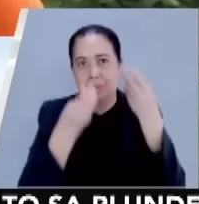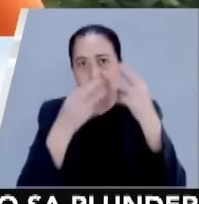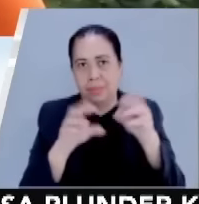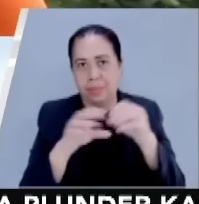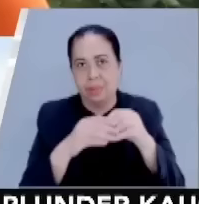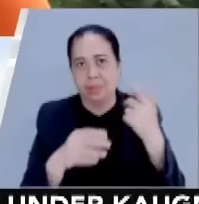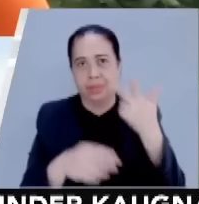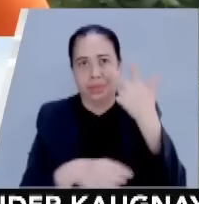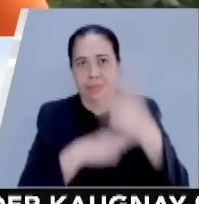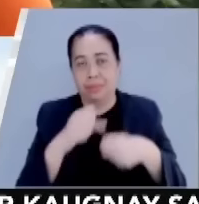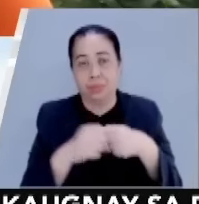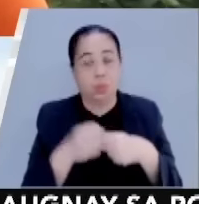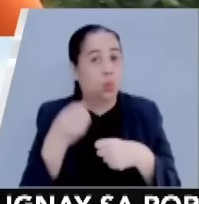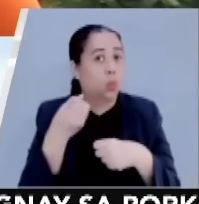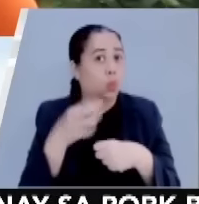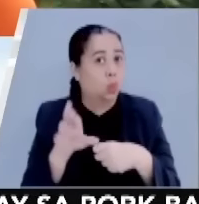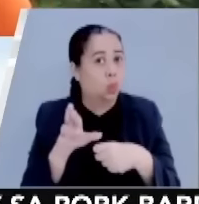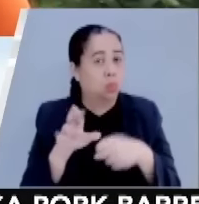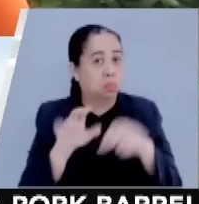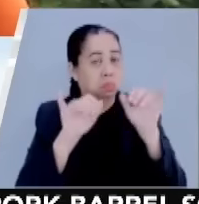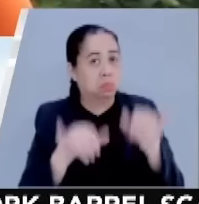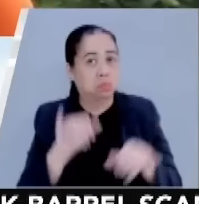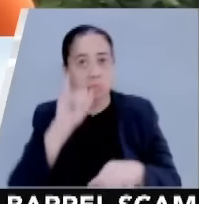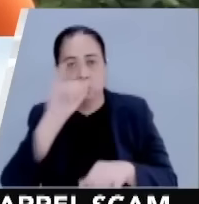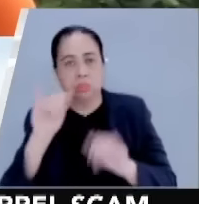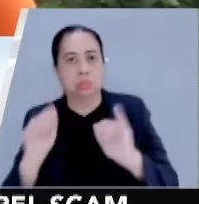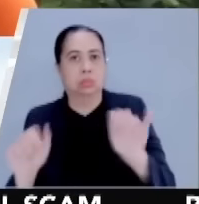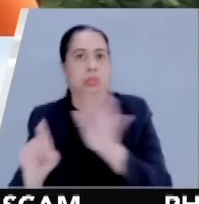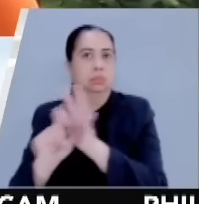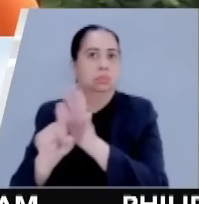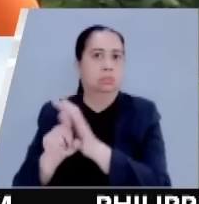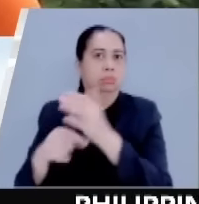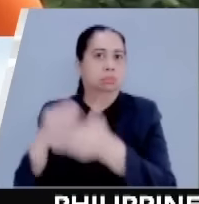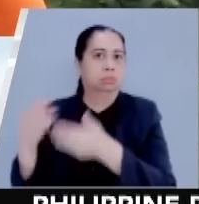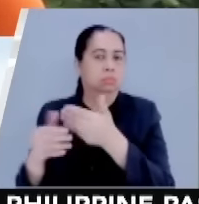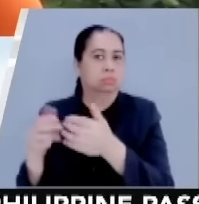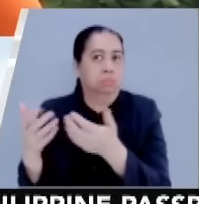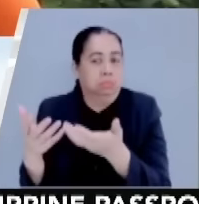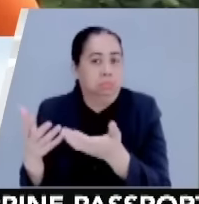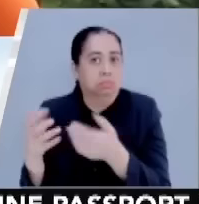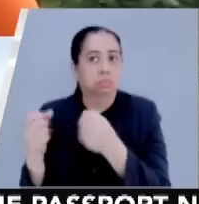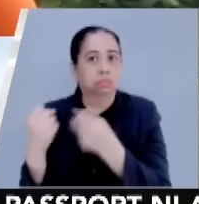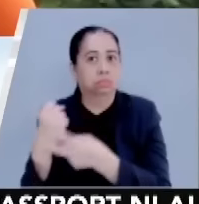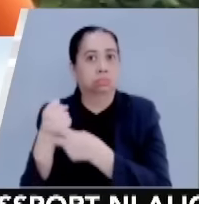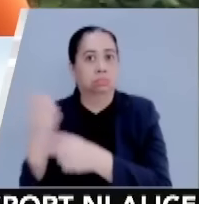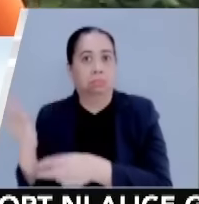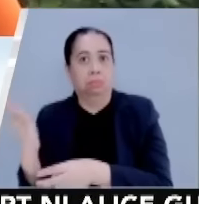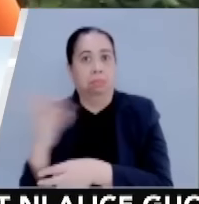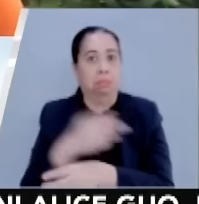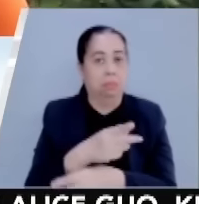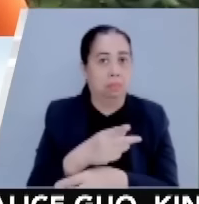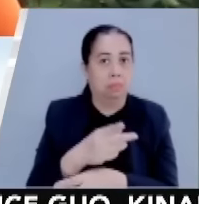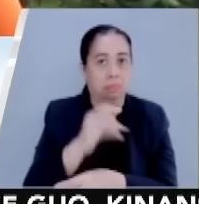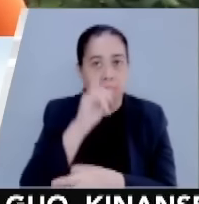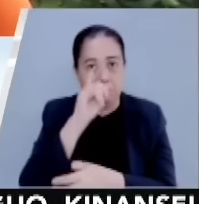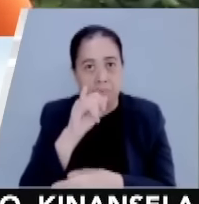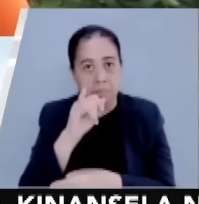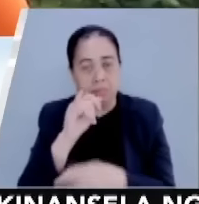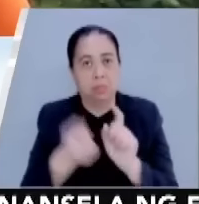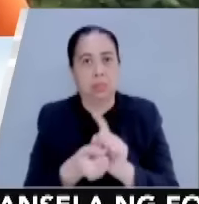O na-maintain ni Isko yung kanyang makinarya at dahil nga babalik siya, magsishift ngayon